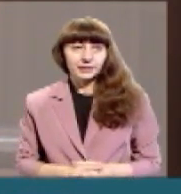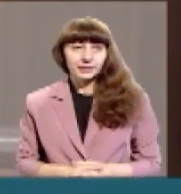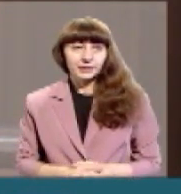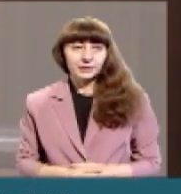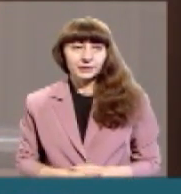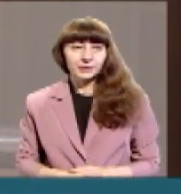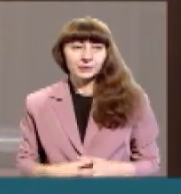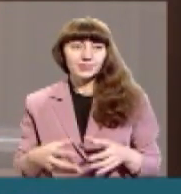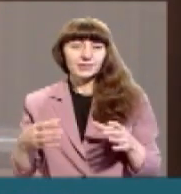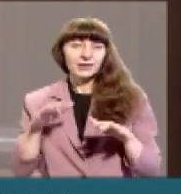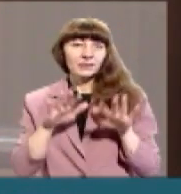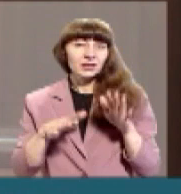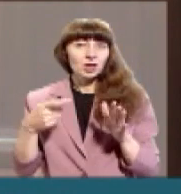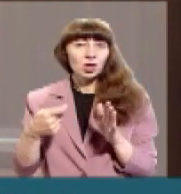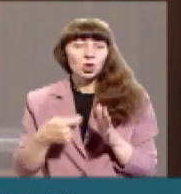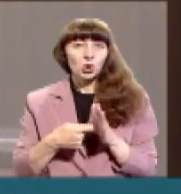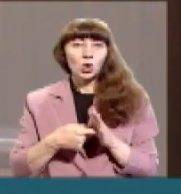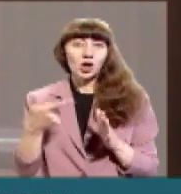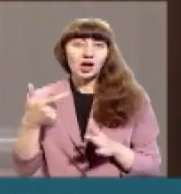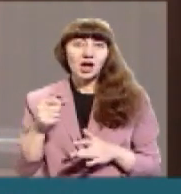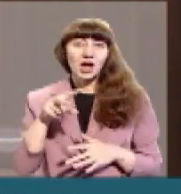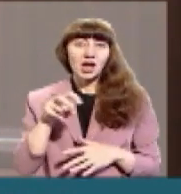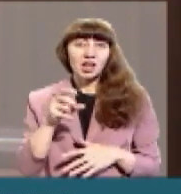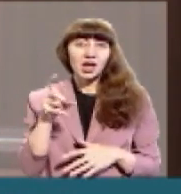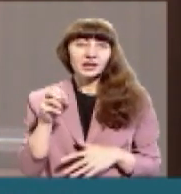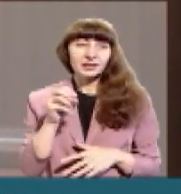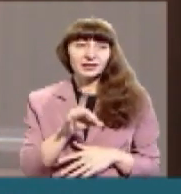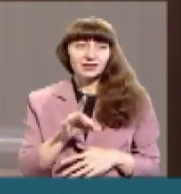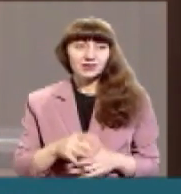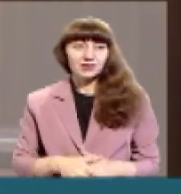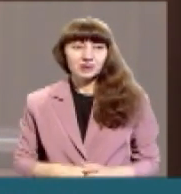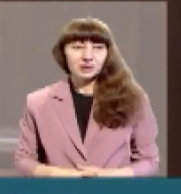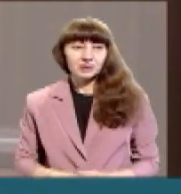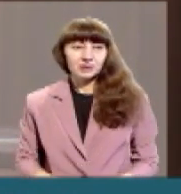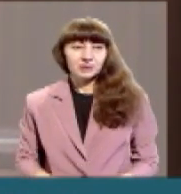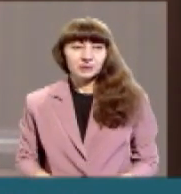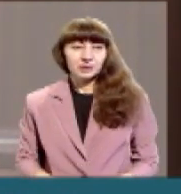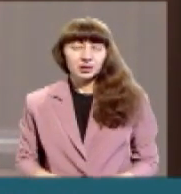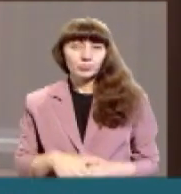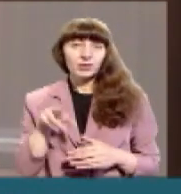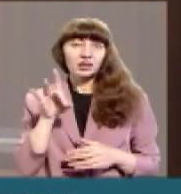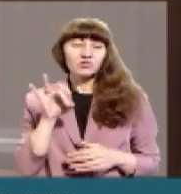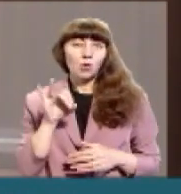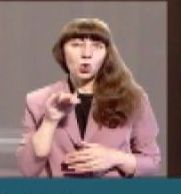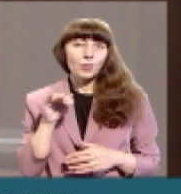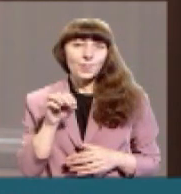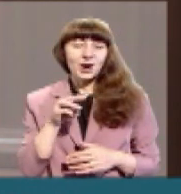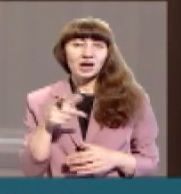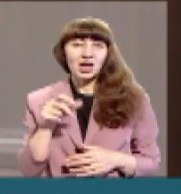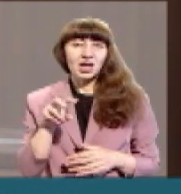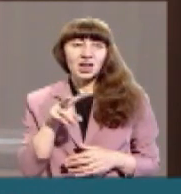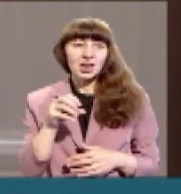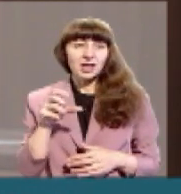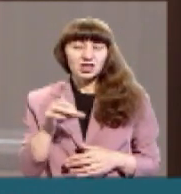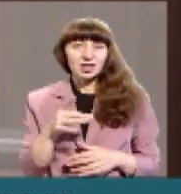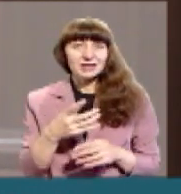комплексы, весовые комплексы Галлахер и платформы, все платформы Вайтел. И непосредственно наша компания